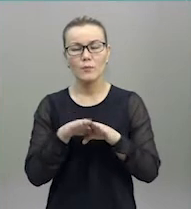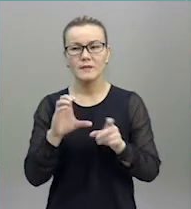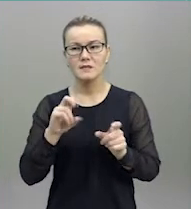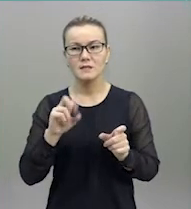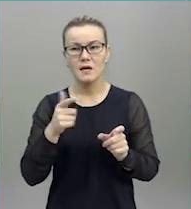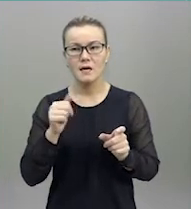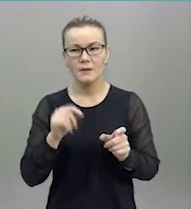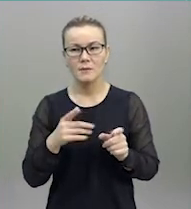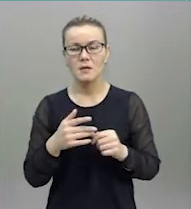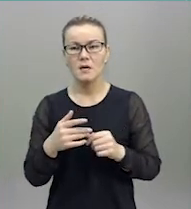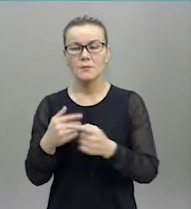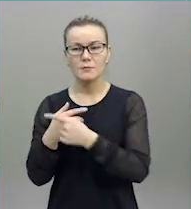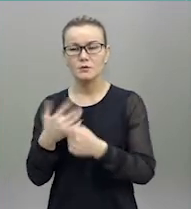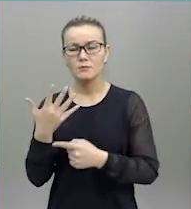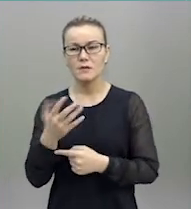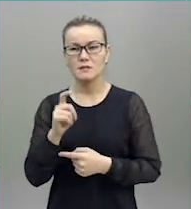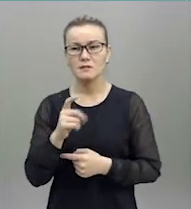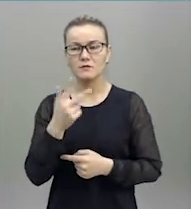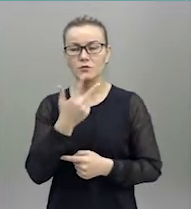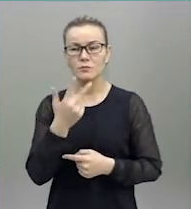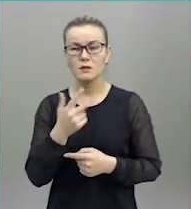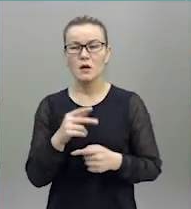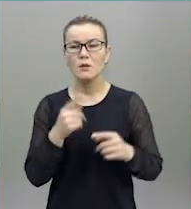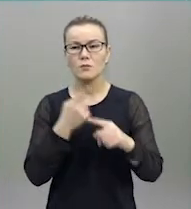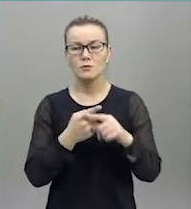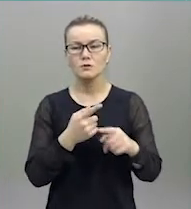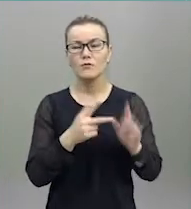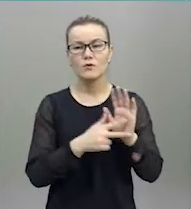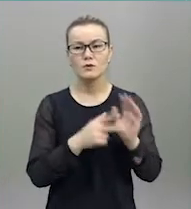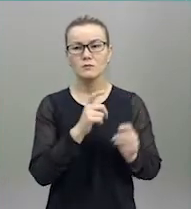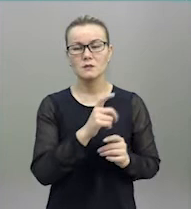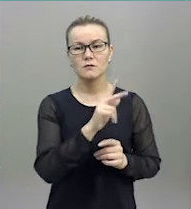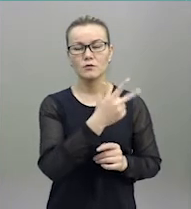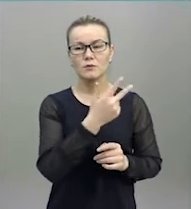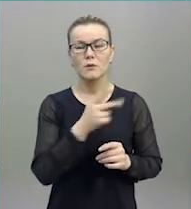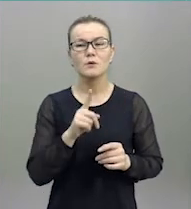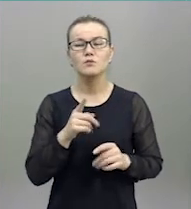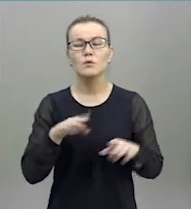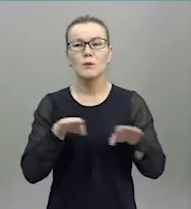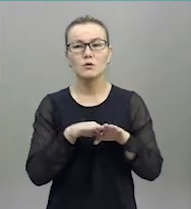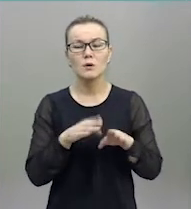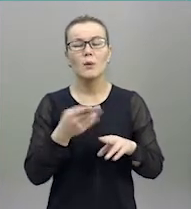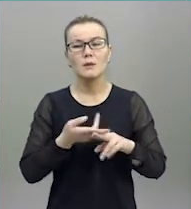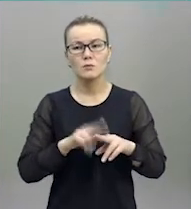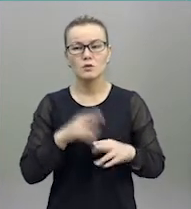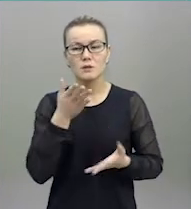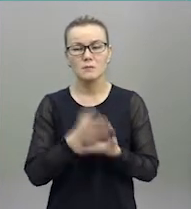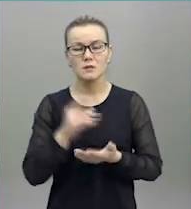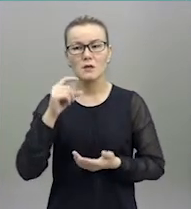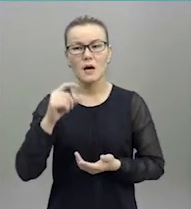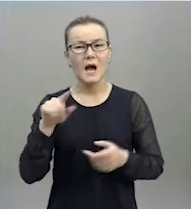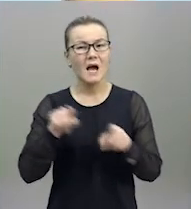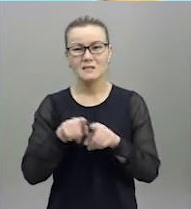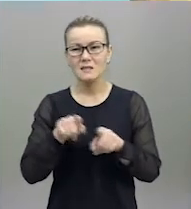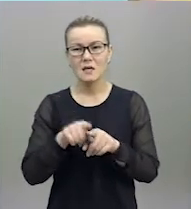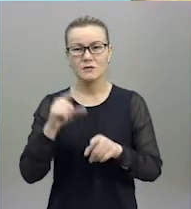минус 5x кубе плюс 8x кубе почему они подобные да потому что они имеют одинаковую буквенную часть